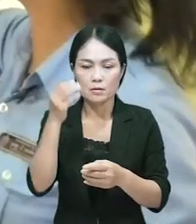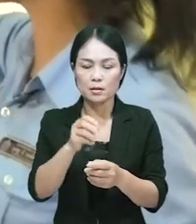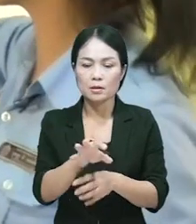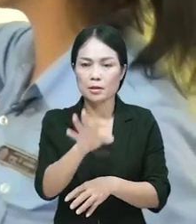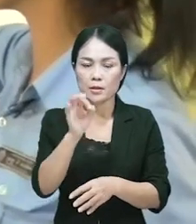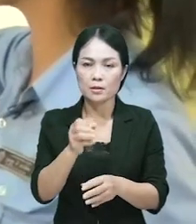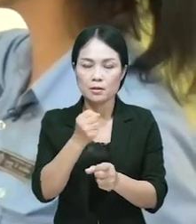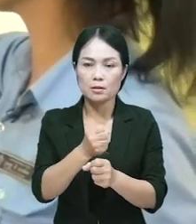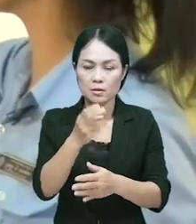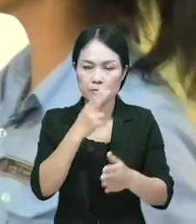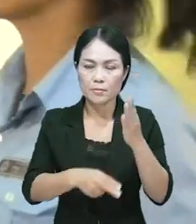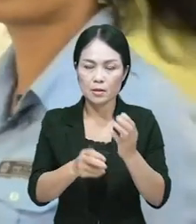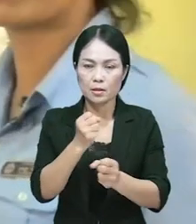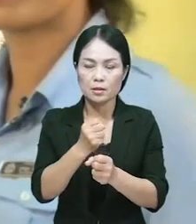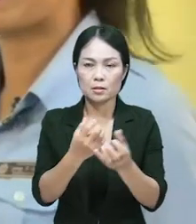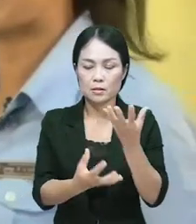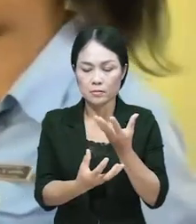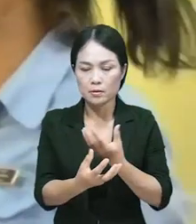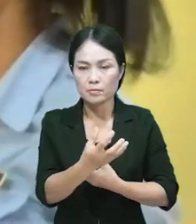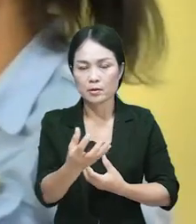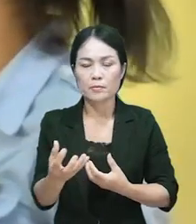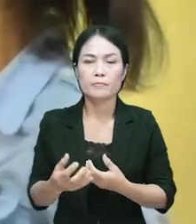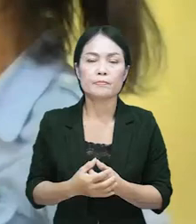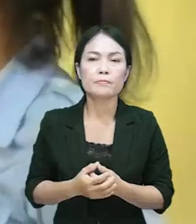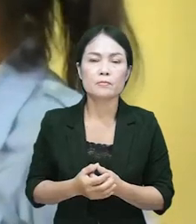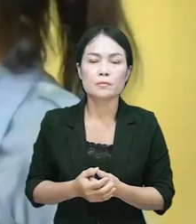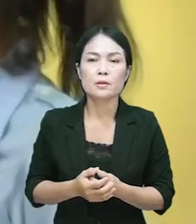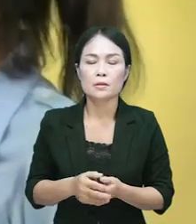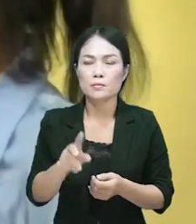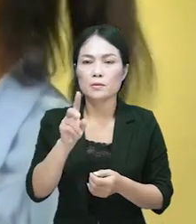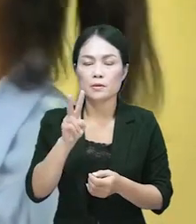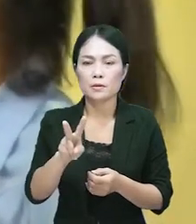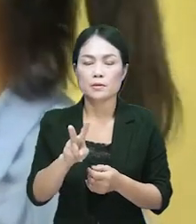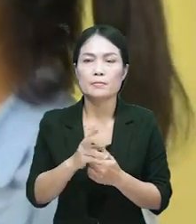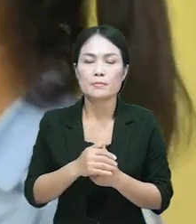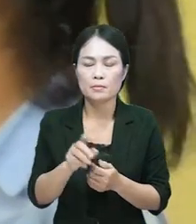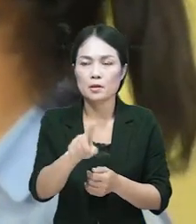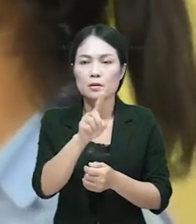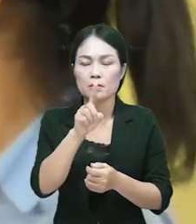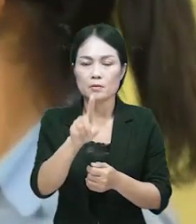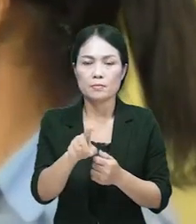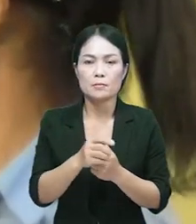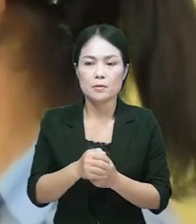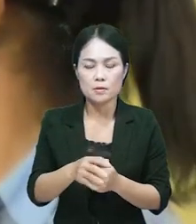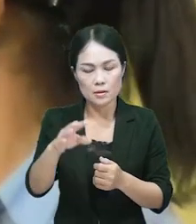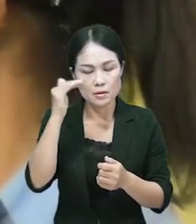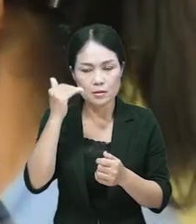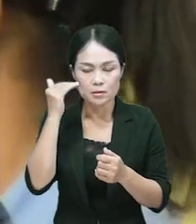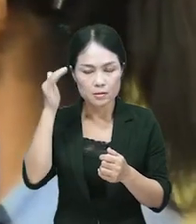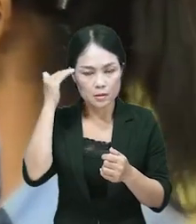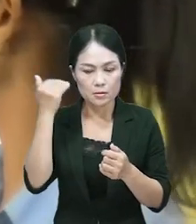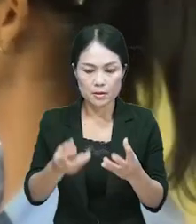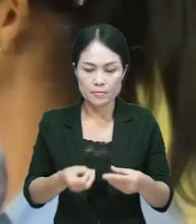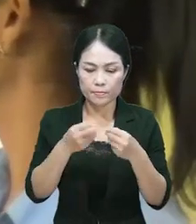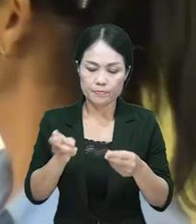រកបានអ្វីមកធ្វើម្ហូបចាសំណួរទី2ពេលបរោះនោះប្រកុលអន្ទ